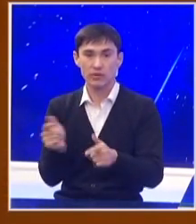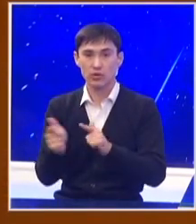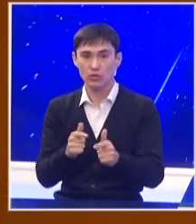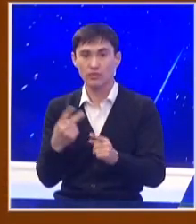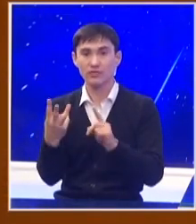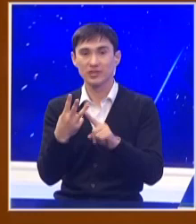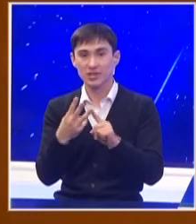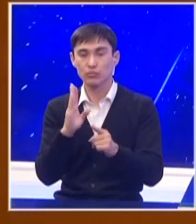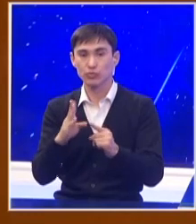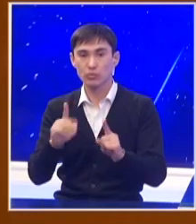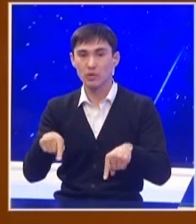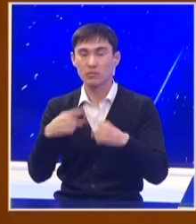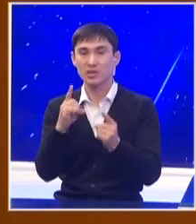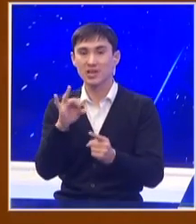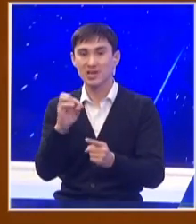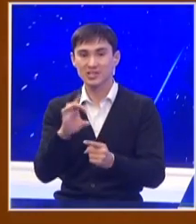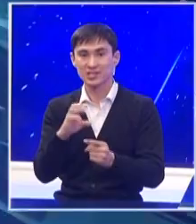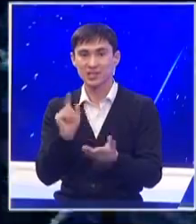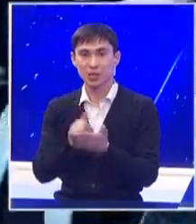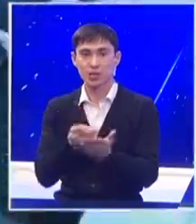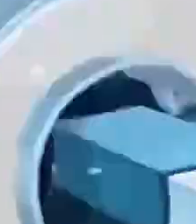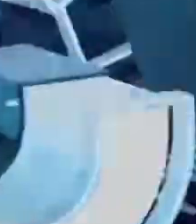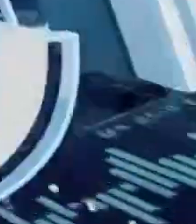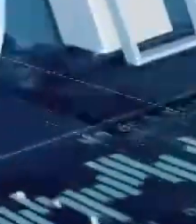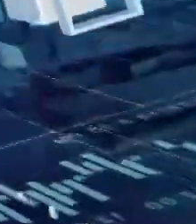вводим понятие реестр налогоплательщиков.